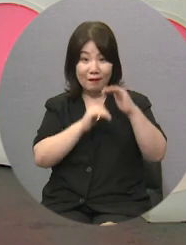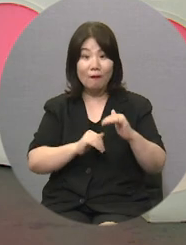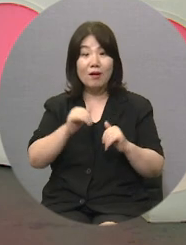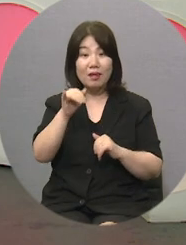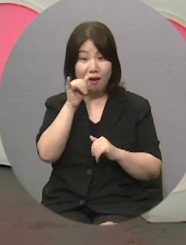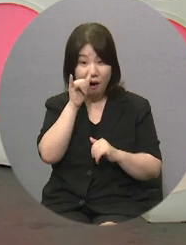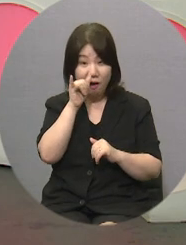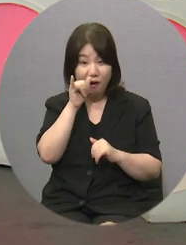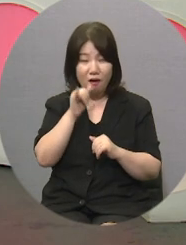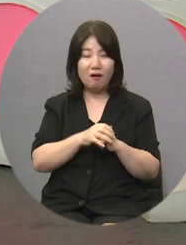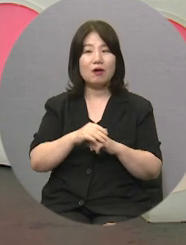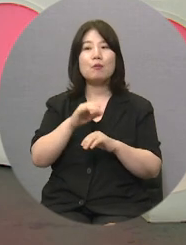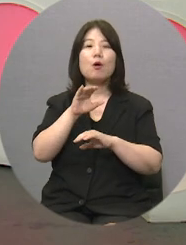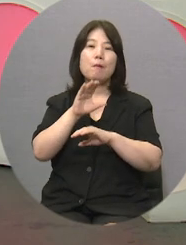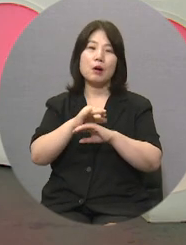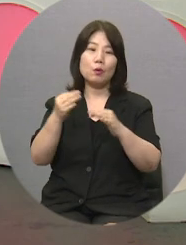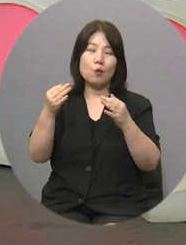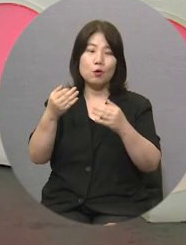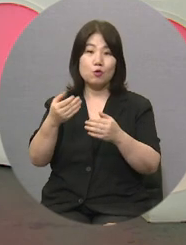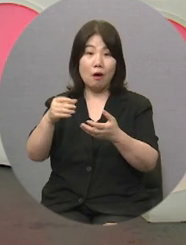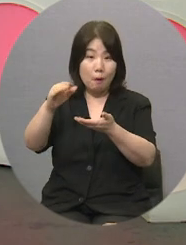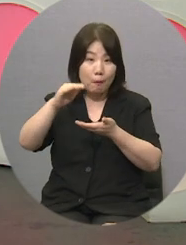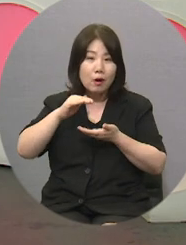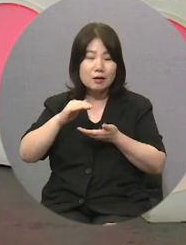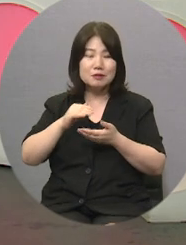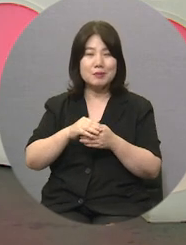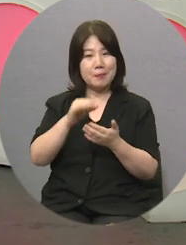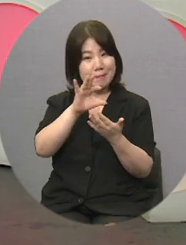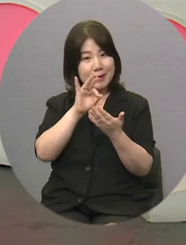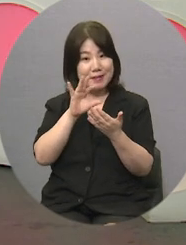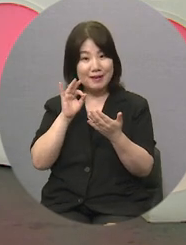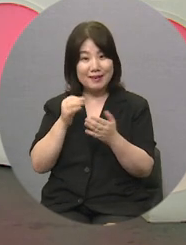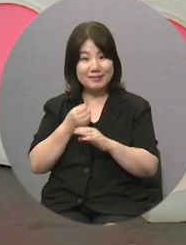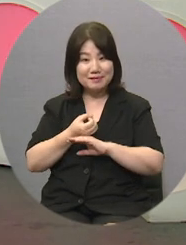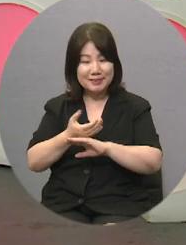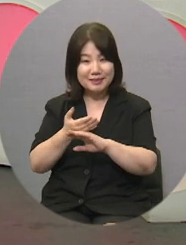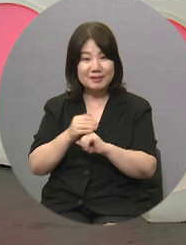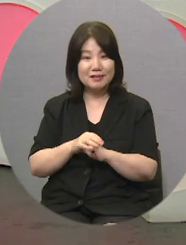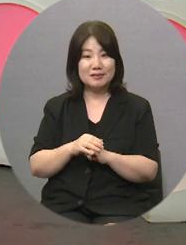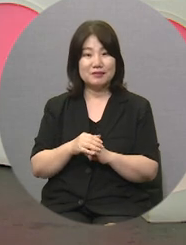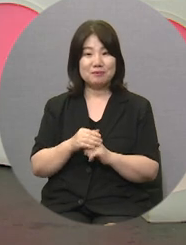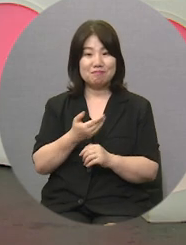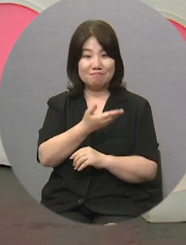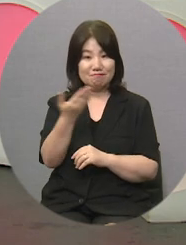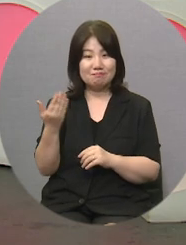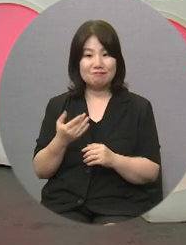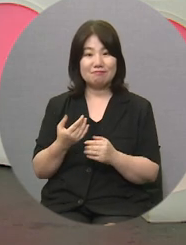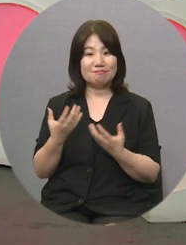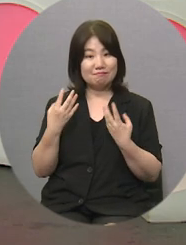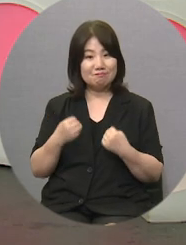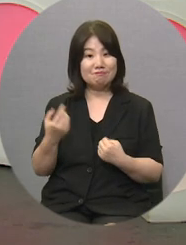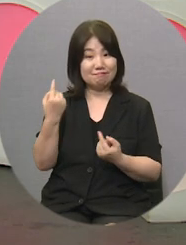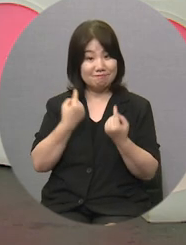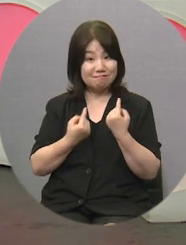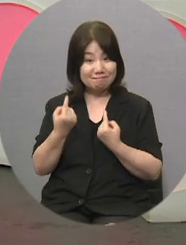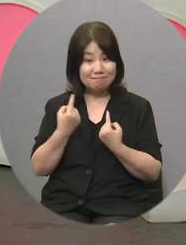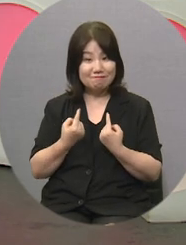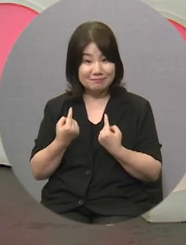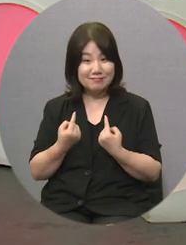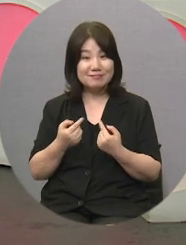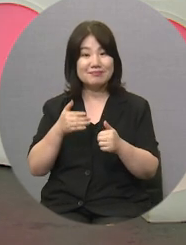저희 복지TV로 보내주시면 저희가 또 선별을 해서 방송을 보내드리니까요. 많은 분들 감동사연